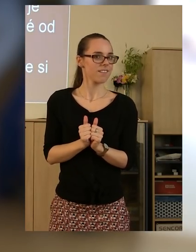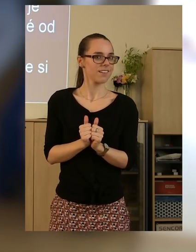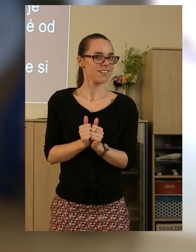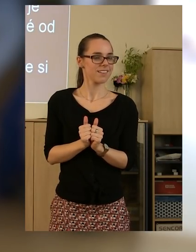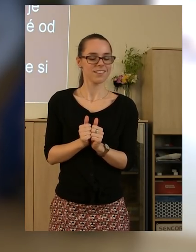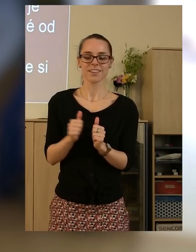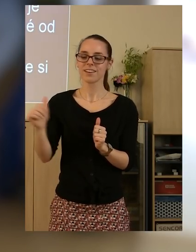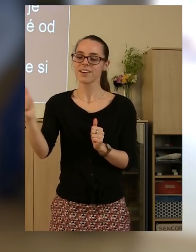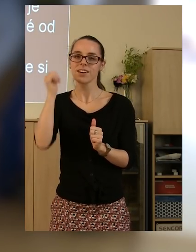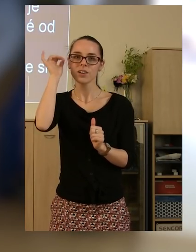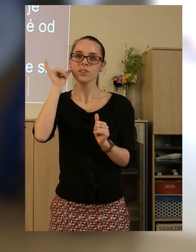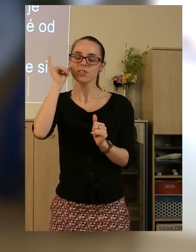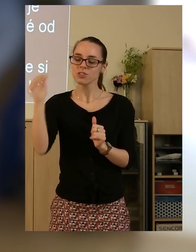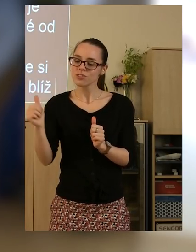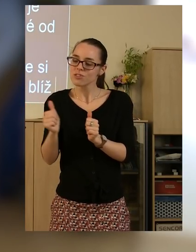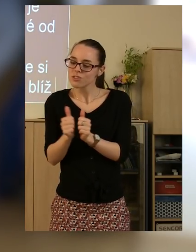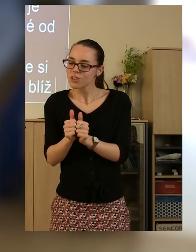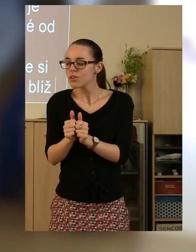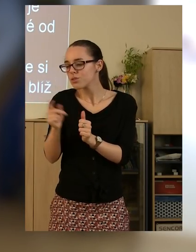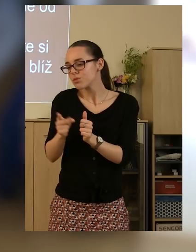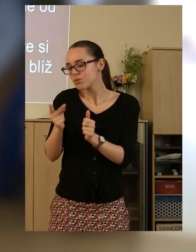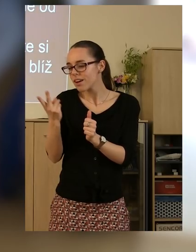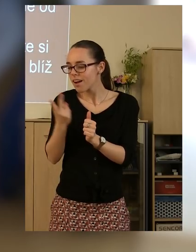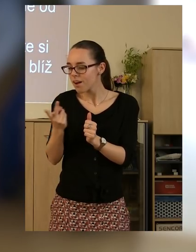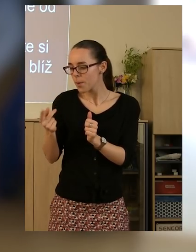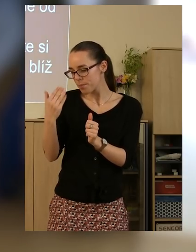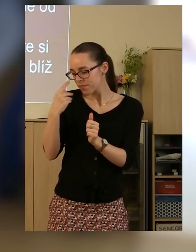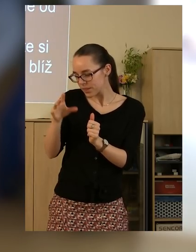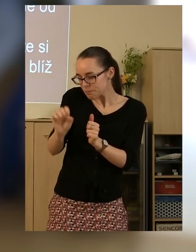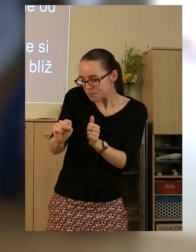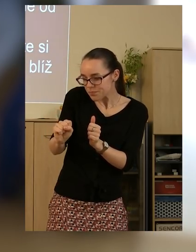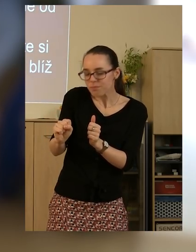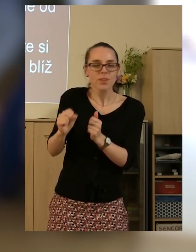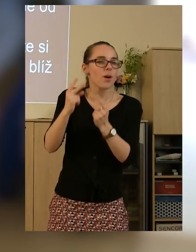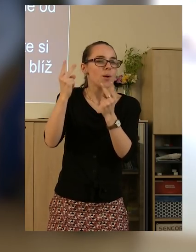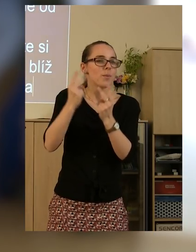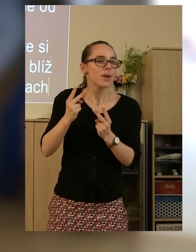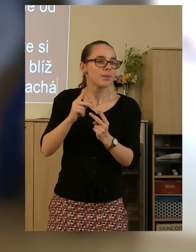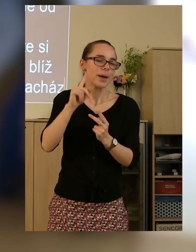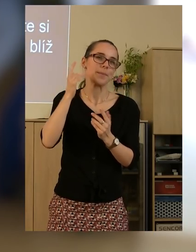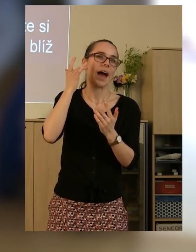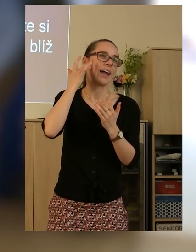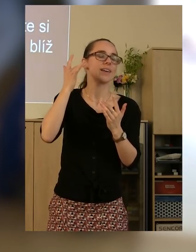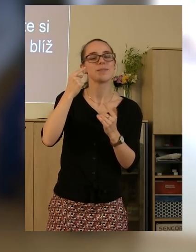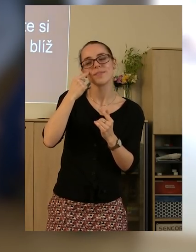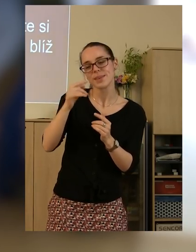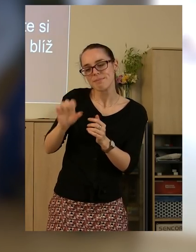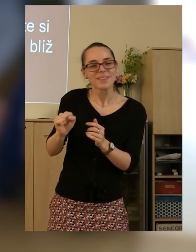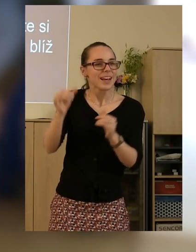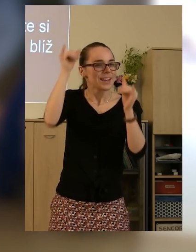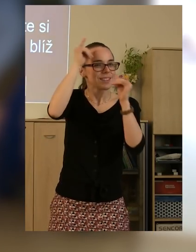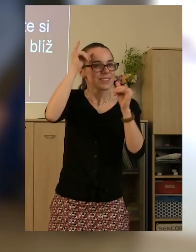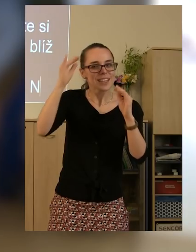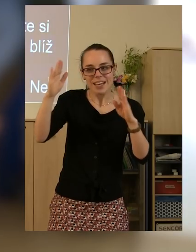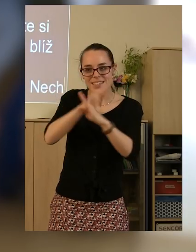v nich nacházíme víc tohohle toho. Jak, skoro to často vypadá, jako kdyby, nechci říct, že přemýšleli, ale jako kdyby se